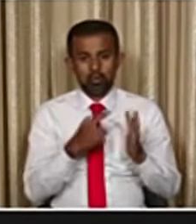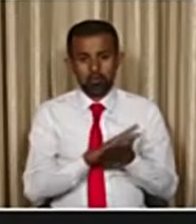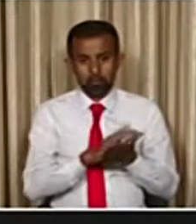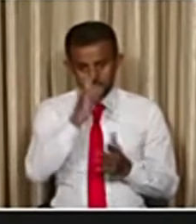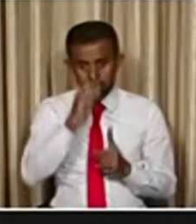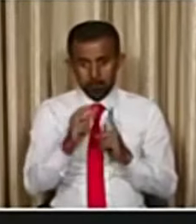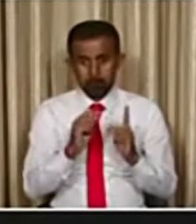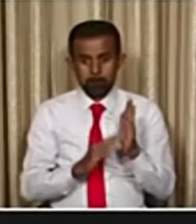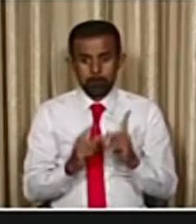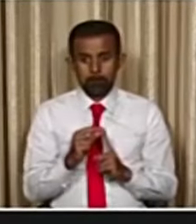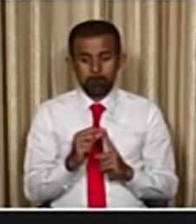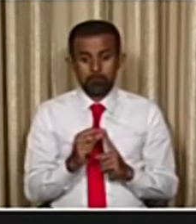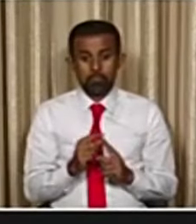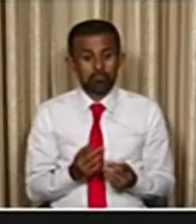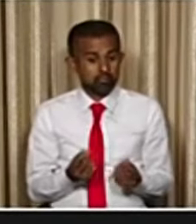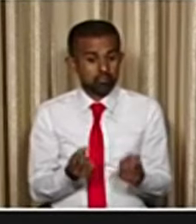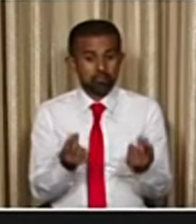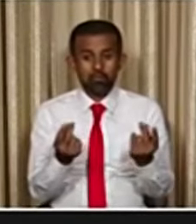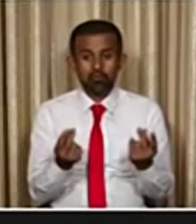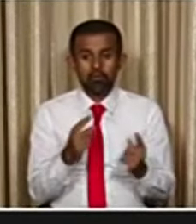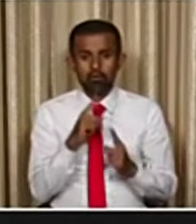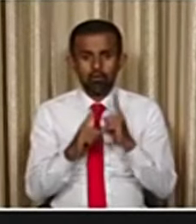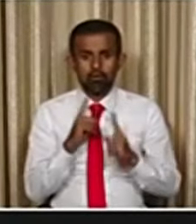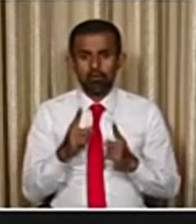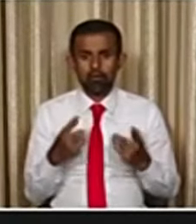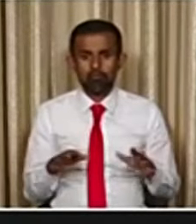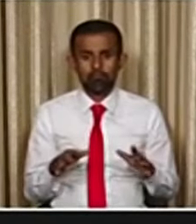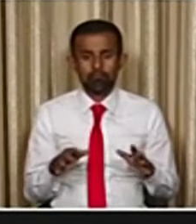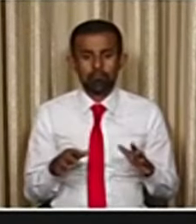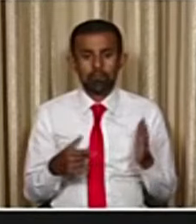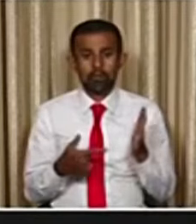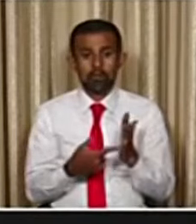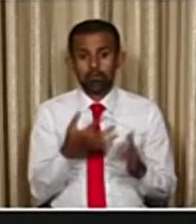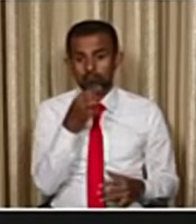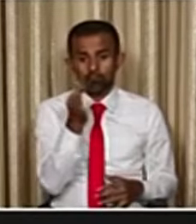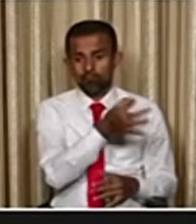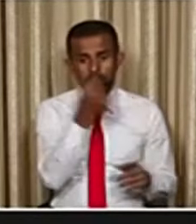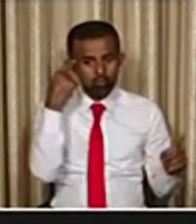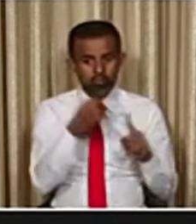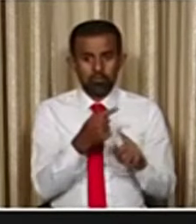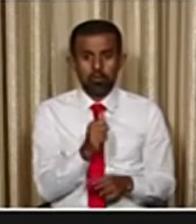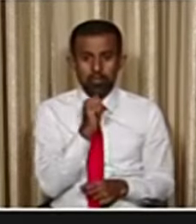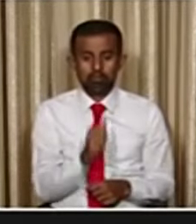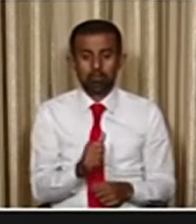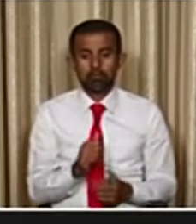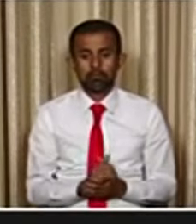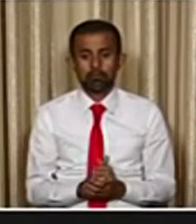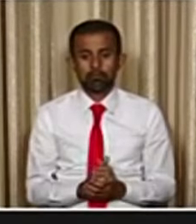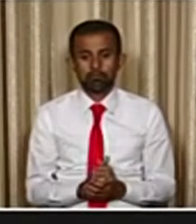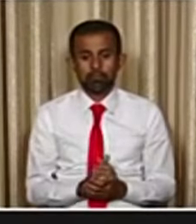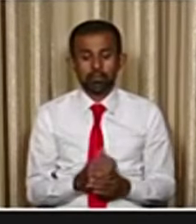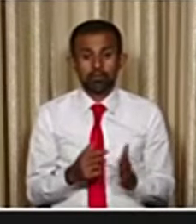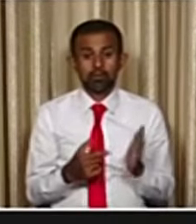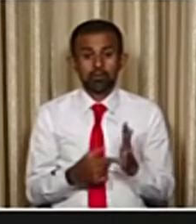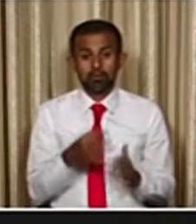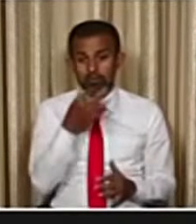මන්ත්‍රීතුමා බොහොම වේගෙන් උද්වේගයෙන් කතා කරා ඒ එතුමාගේ ට්වීට් ගැන. ඉතින් ඒක තමයි ඇත්ත. ඒ